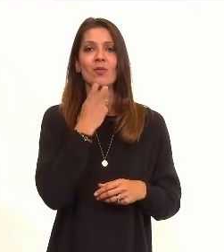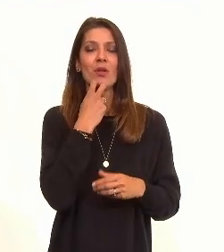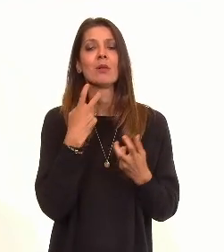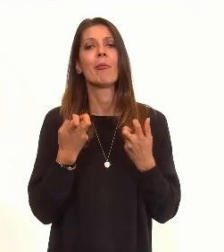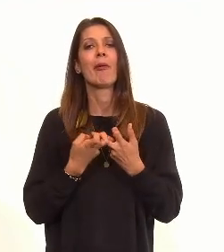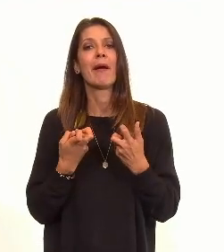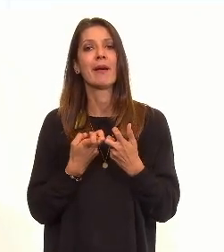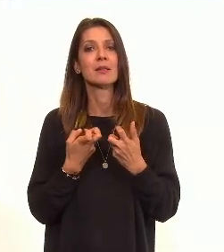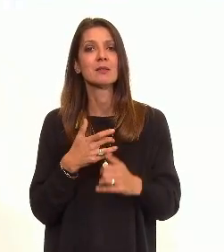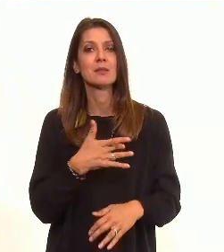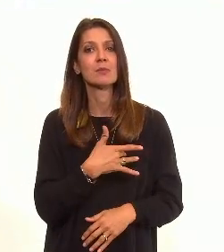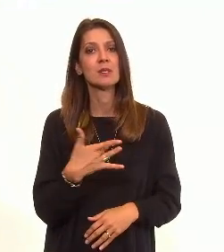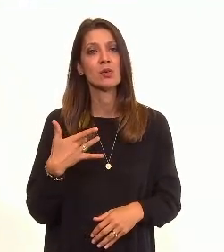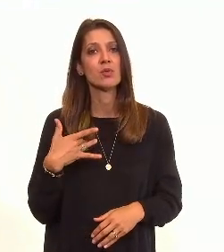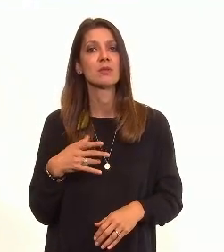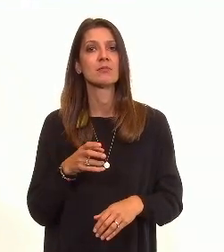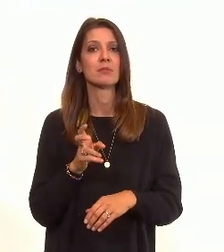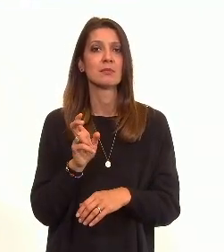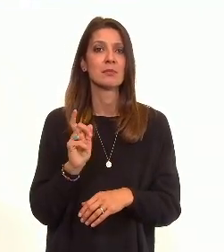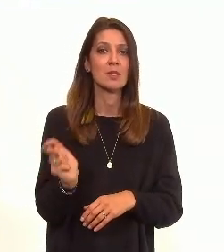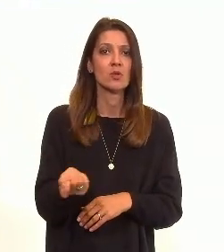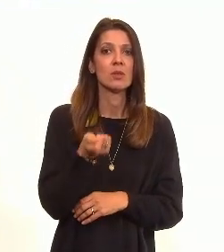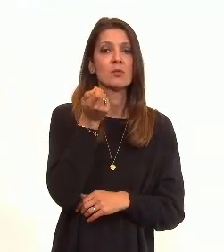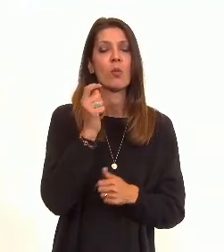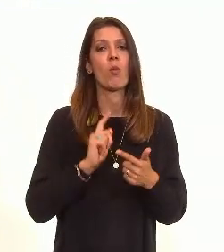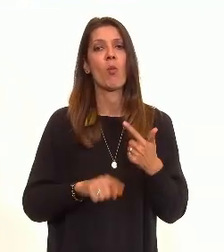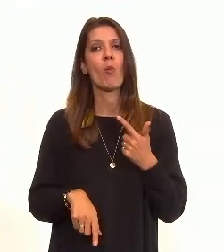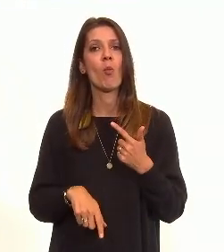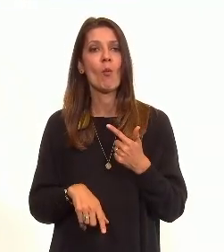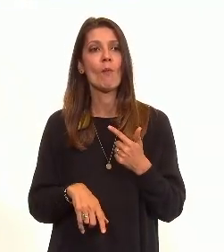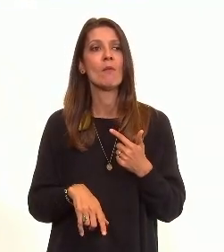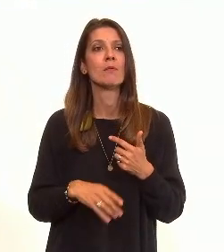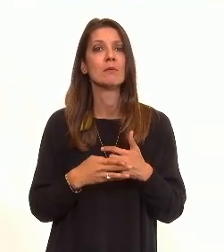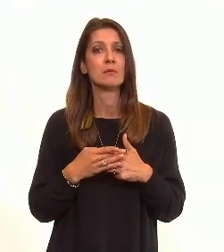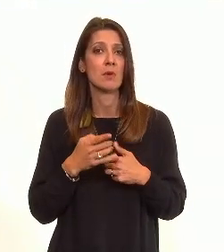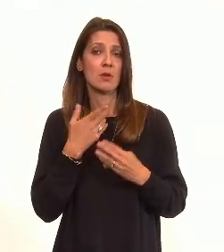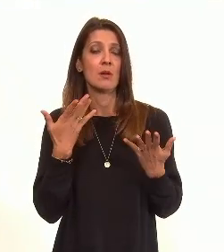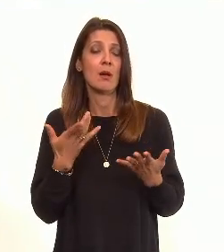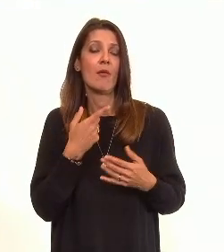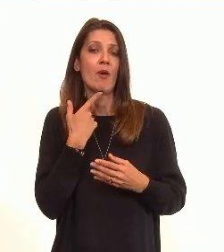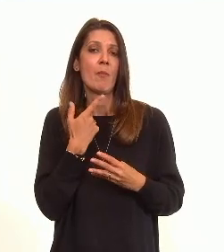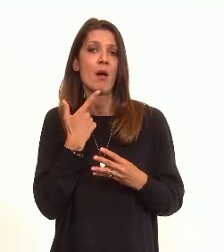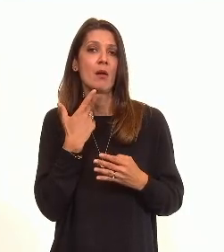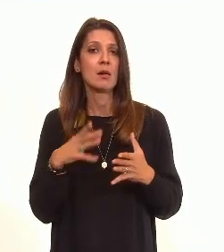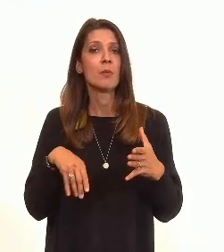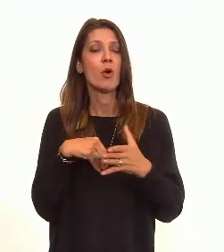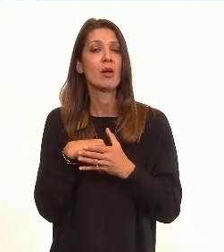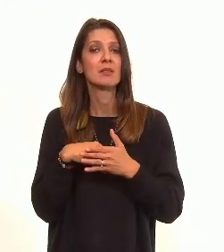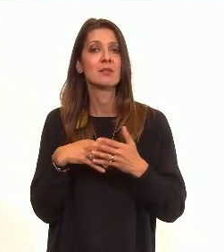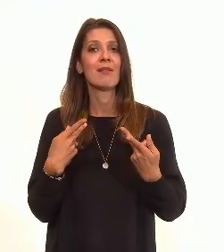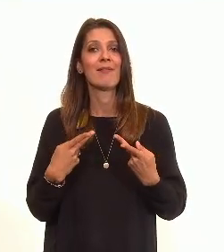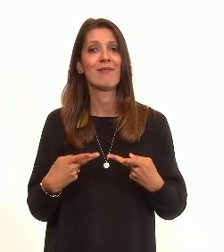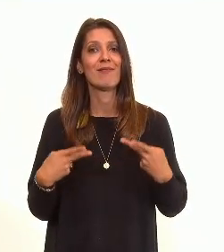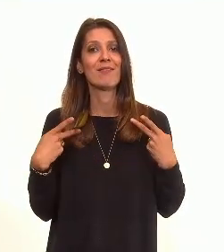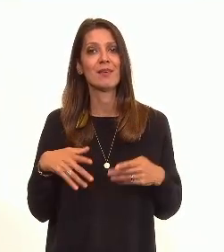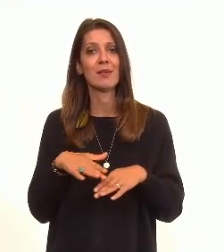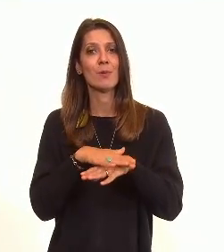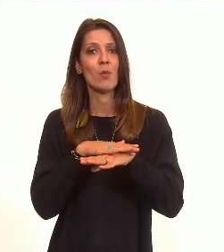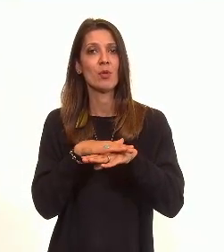court. Nous retrouvons un nouveau Maxime avec Colline au Théâtre de la Ville. Ils assistent à une représentation théâtrale parmi